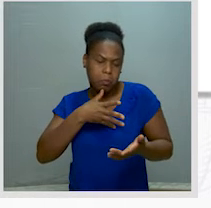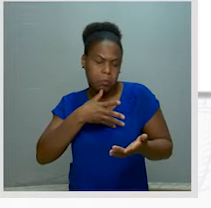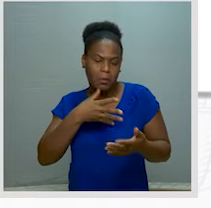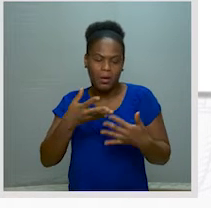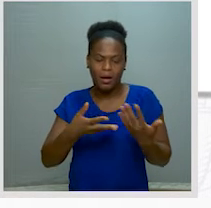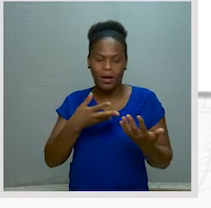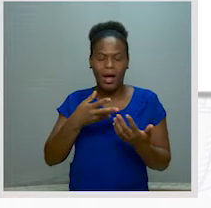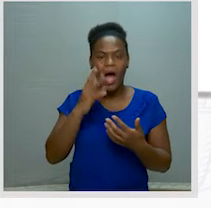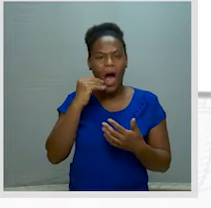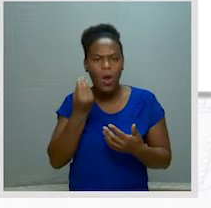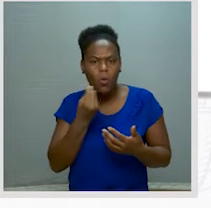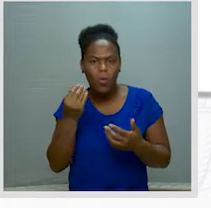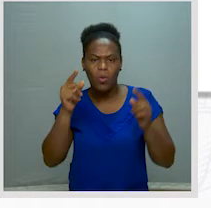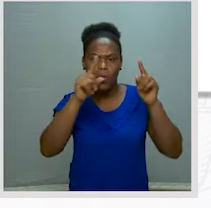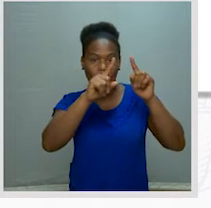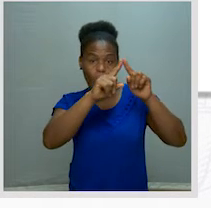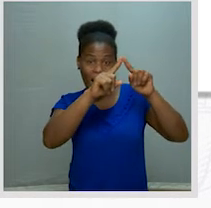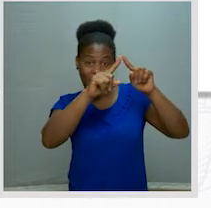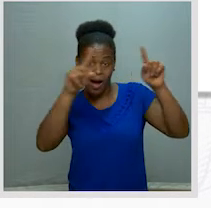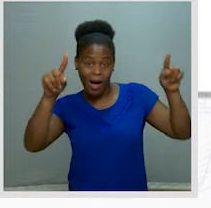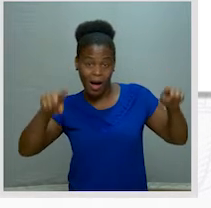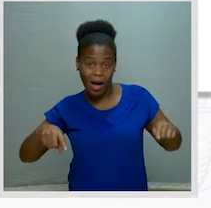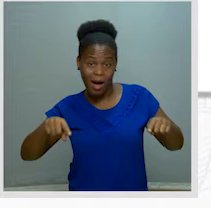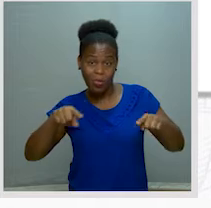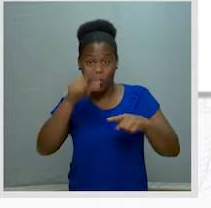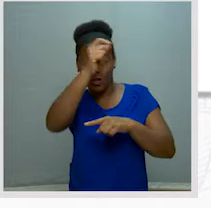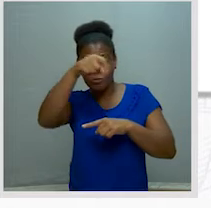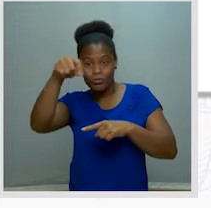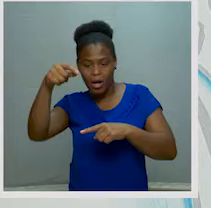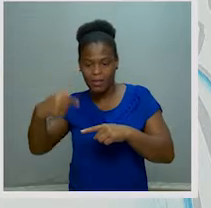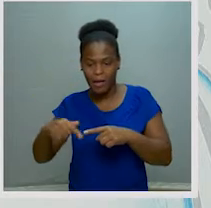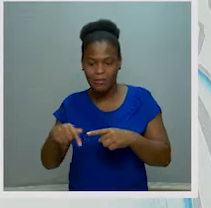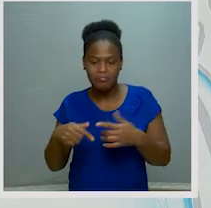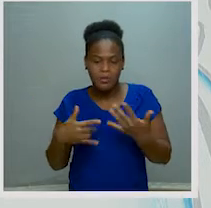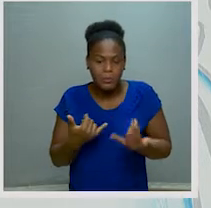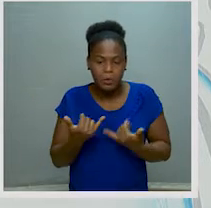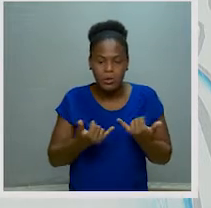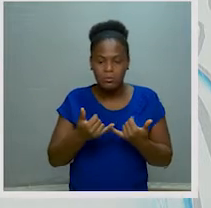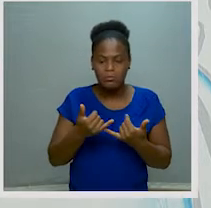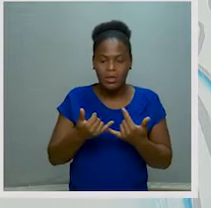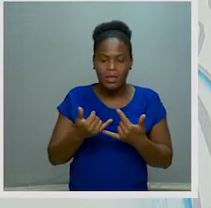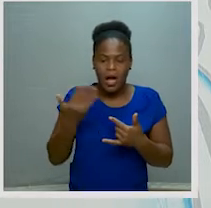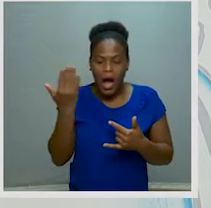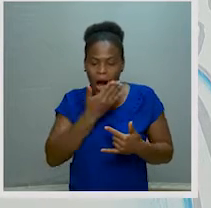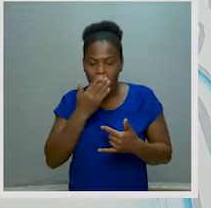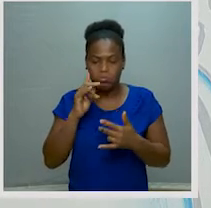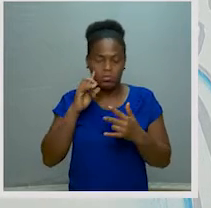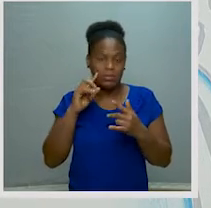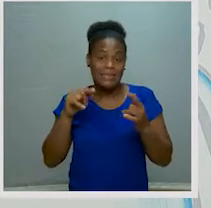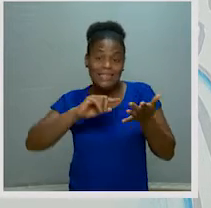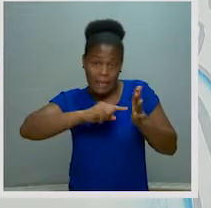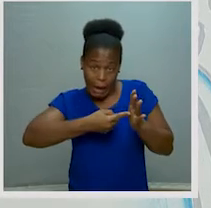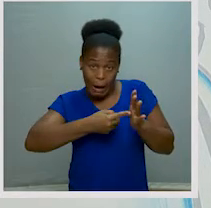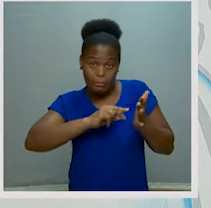élève, un tableau, un cours, un examen, un ordinateur. Est-ce que vous voyez ces éléments